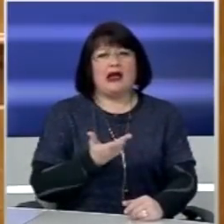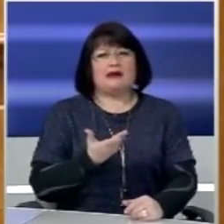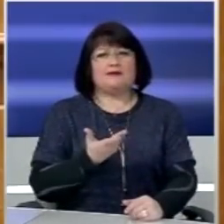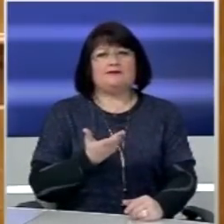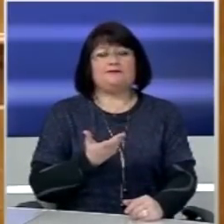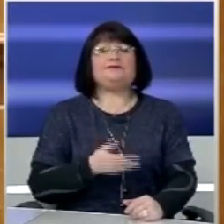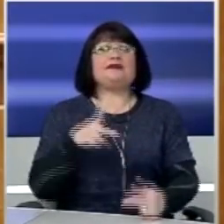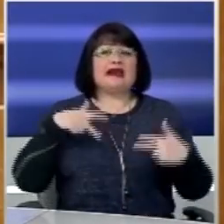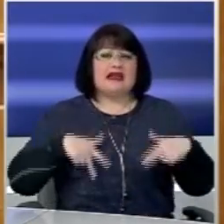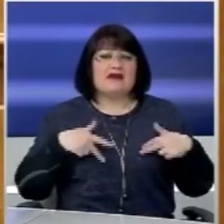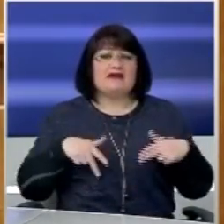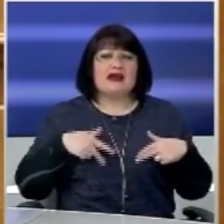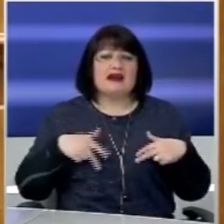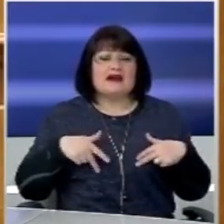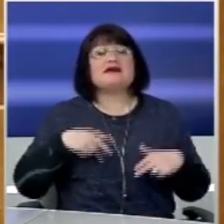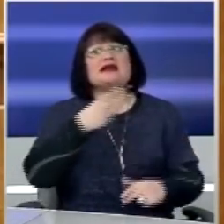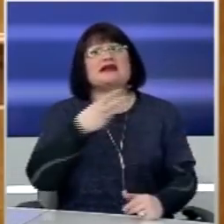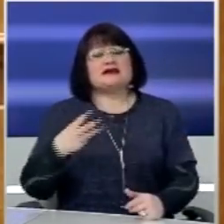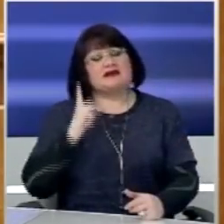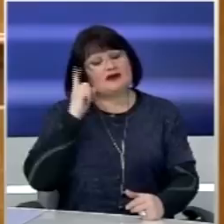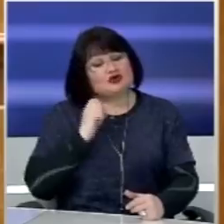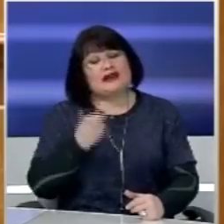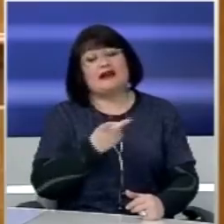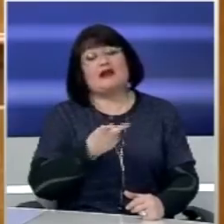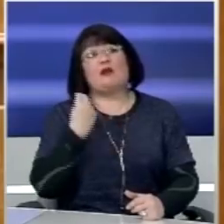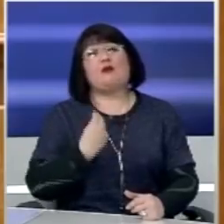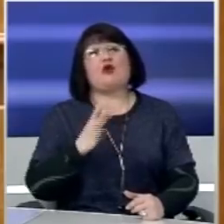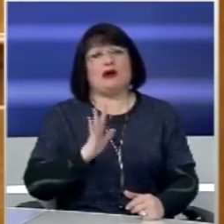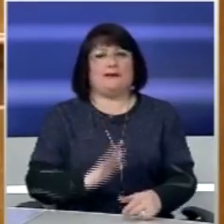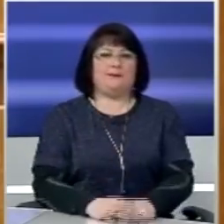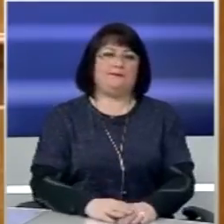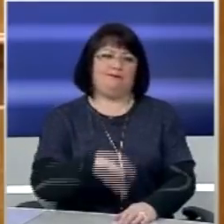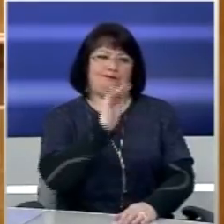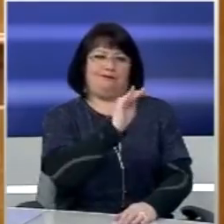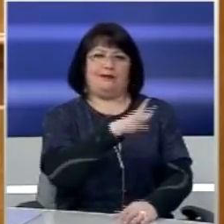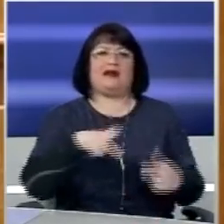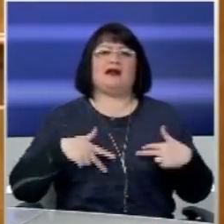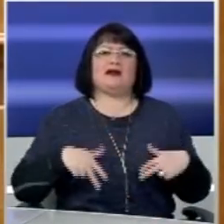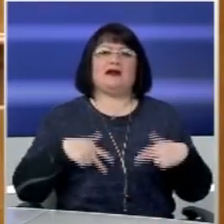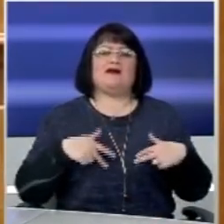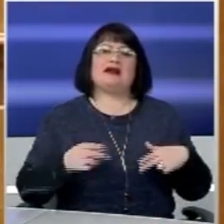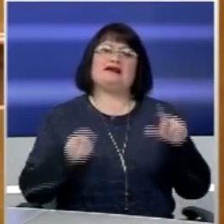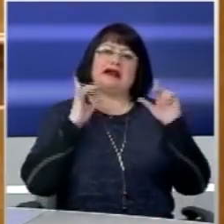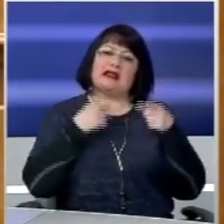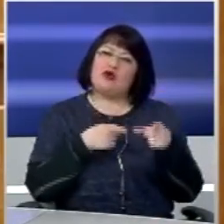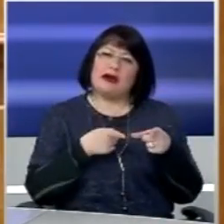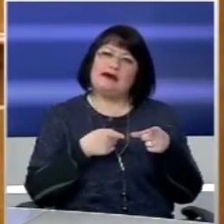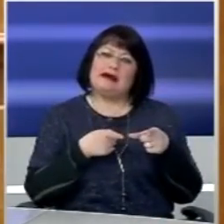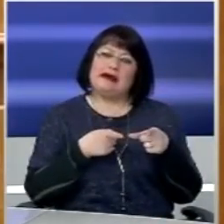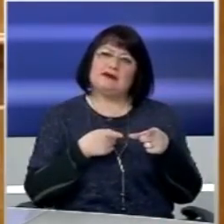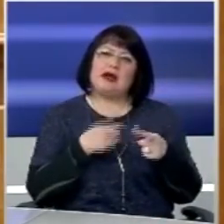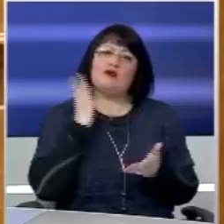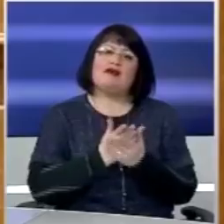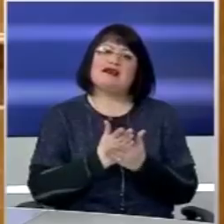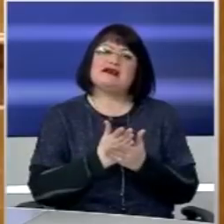ή της κυβέρνησης και ή της αξιωματικής αντιπολίτευσης. Εσείς κύριοι της κυβέρνησης της Νέας Δημοκρατίας